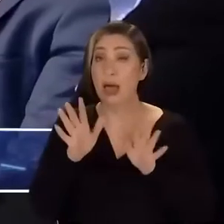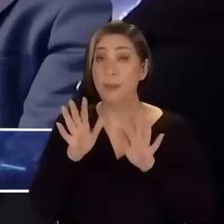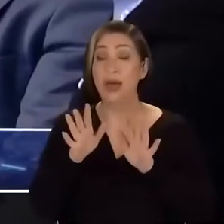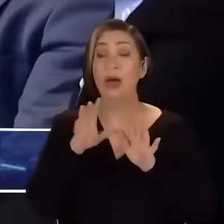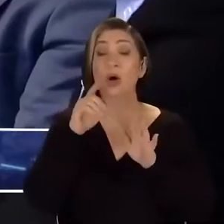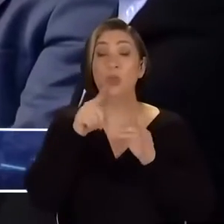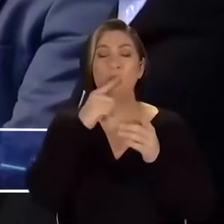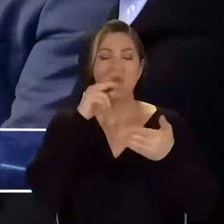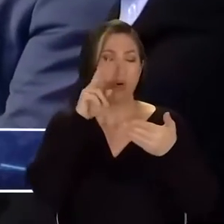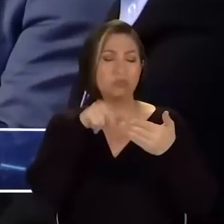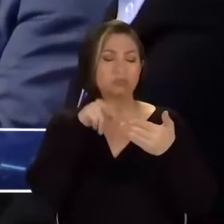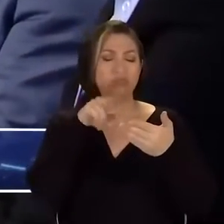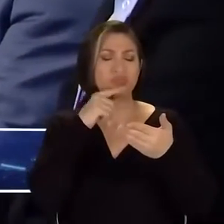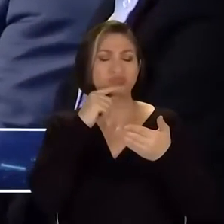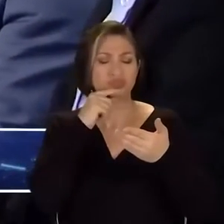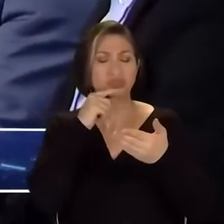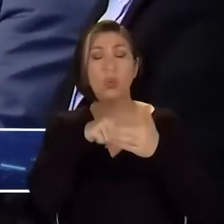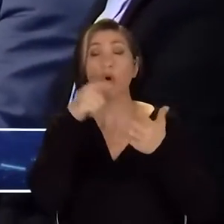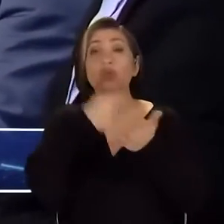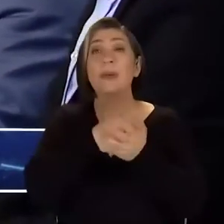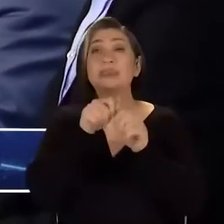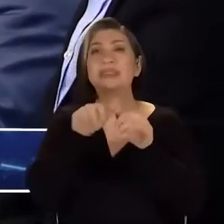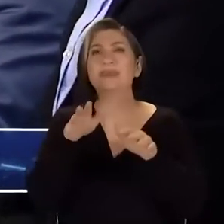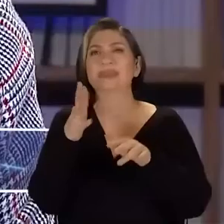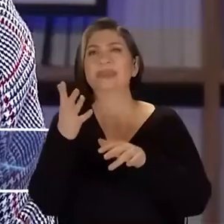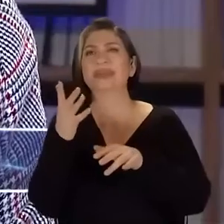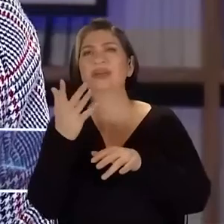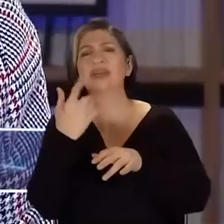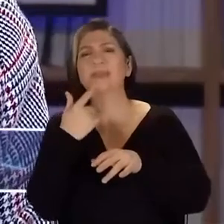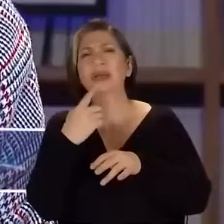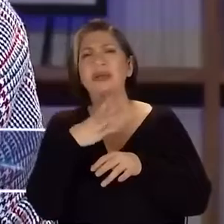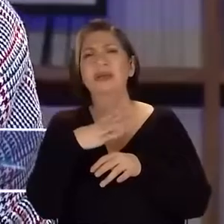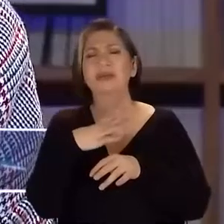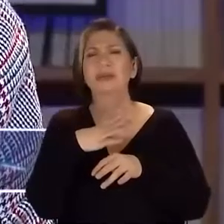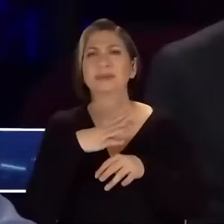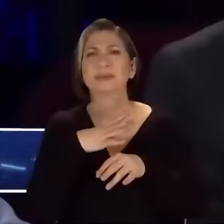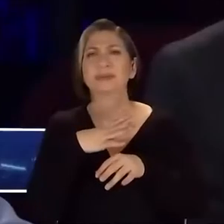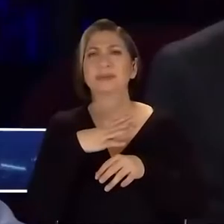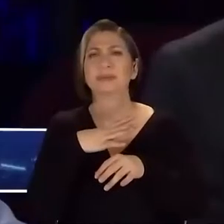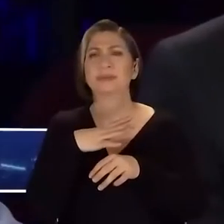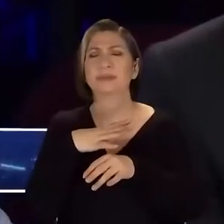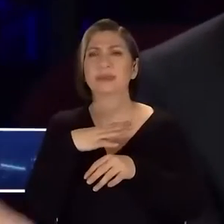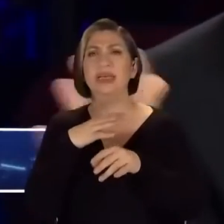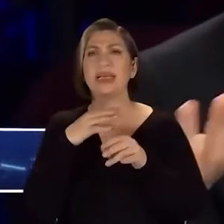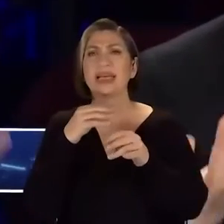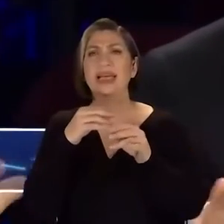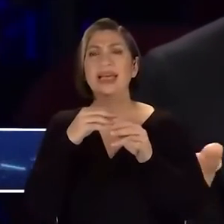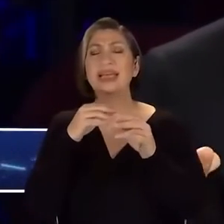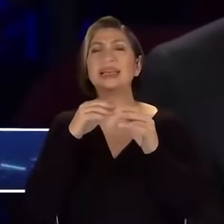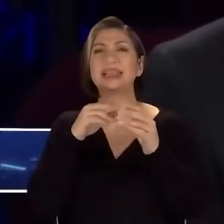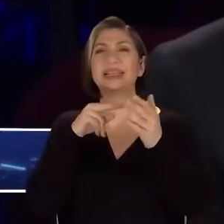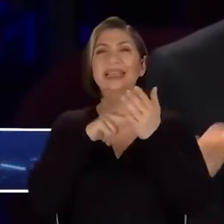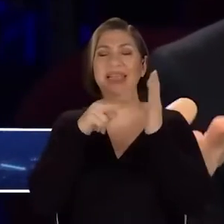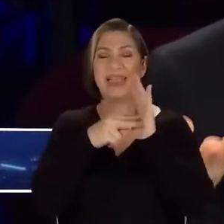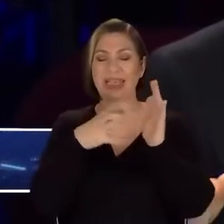White Paper'ını okuduğunuzda bu bir ödeme sistemi. Zaten, ne kastettiniz White Paper'ı? Yani şeyini... teknik proje